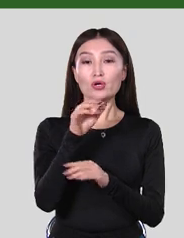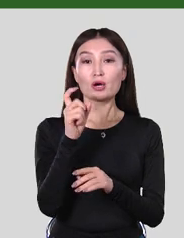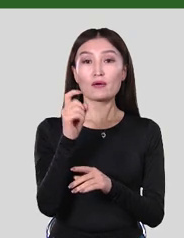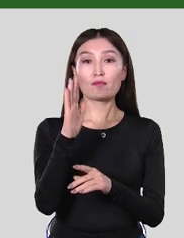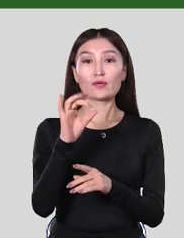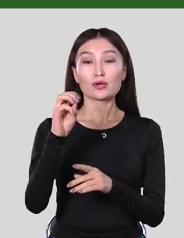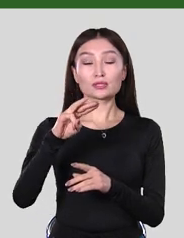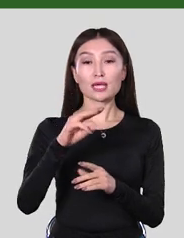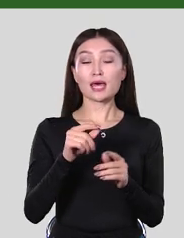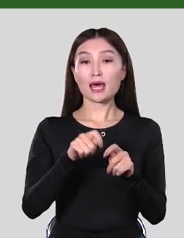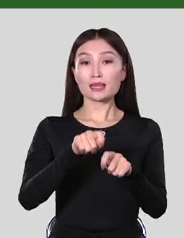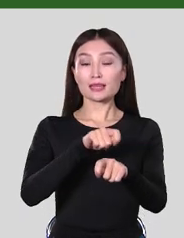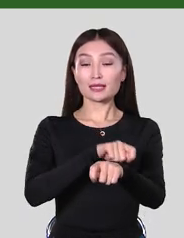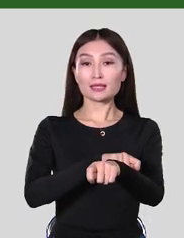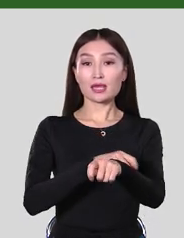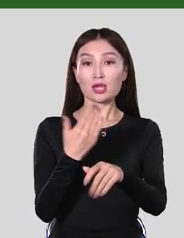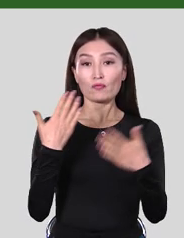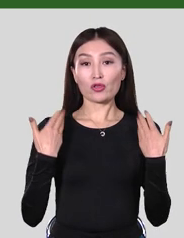раза длиннее ее тела.